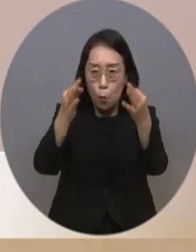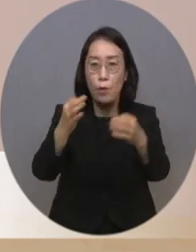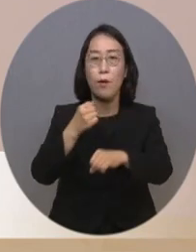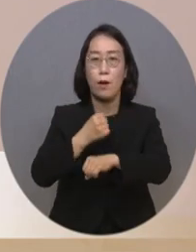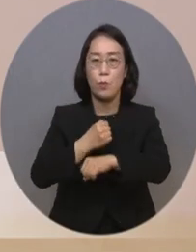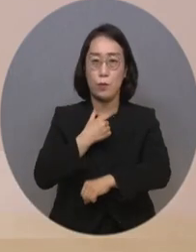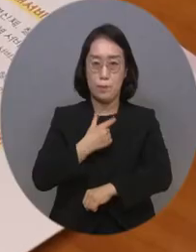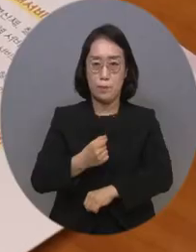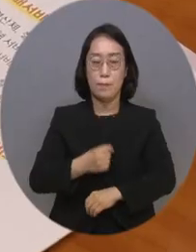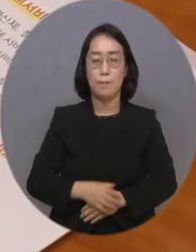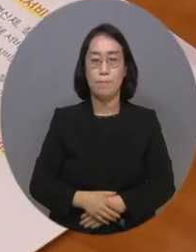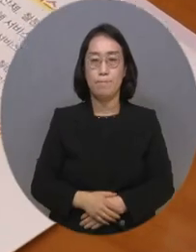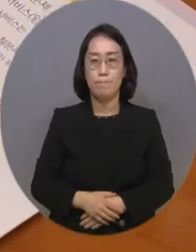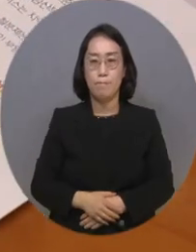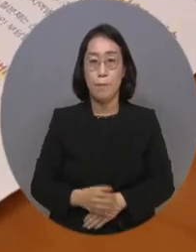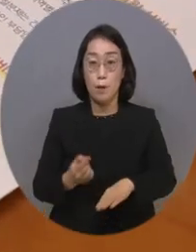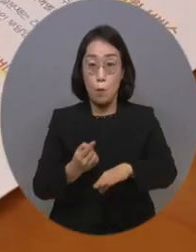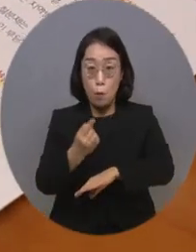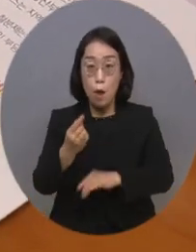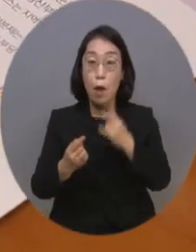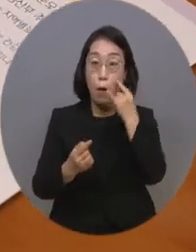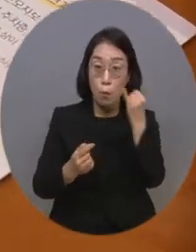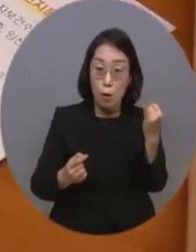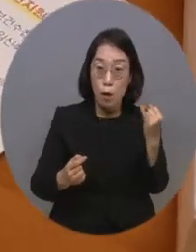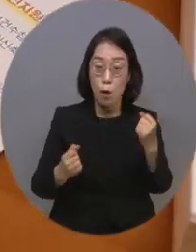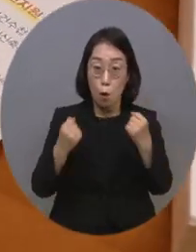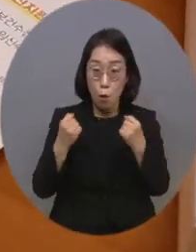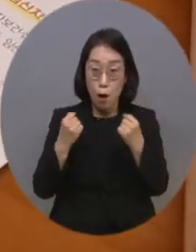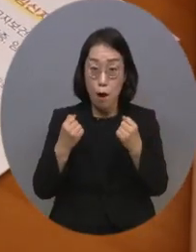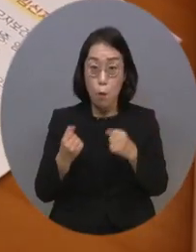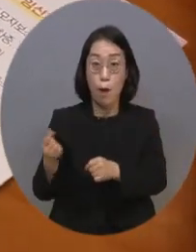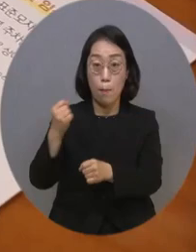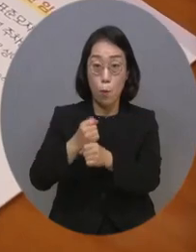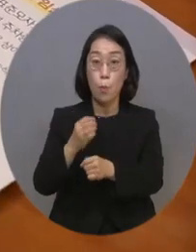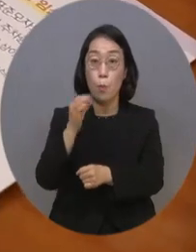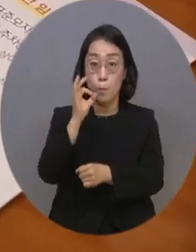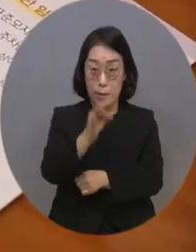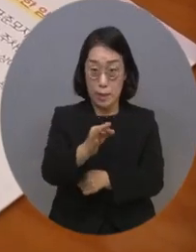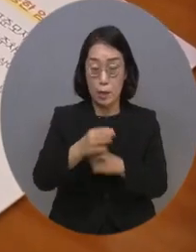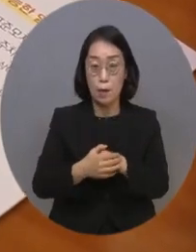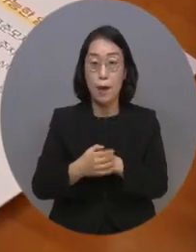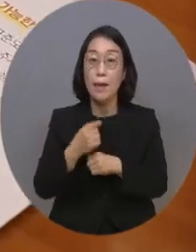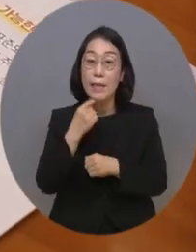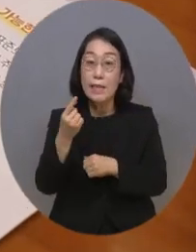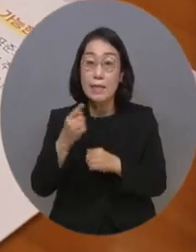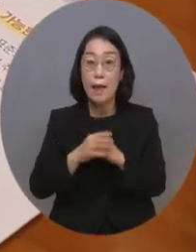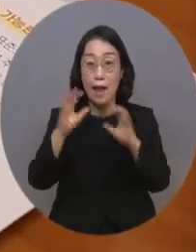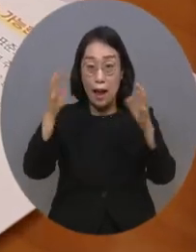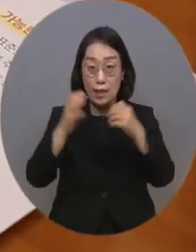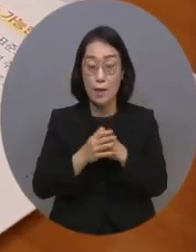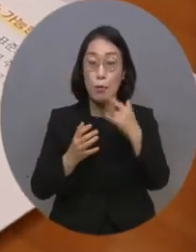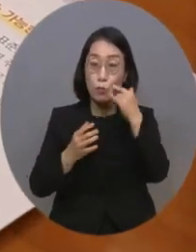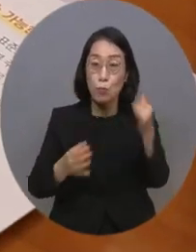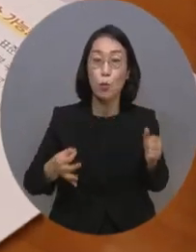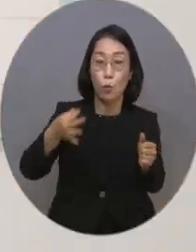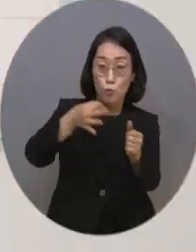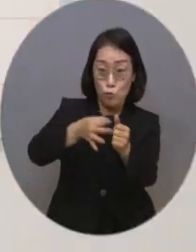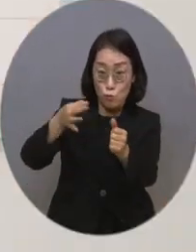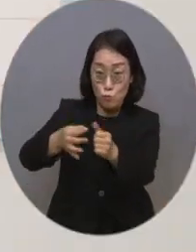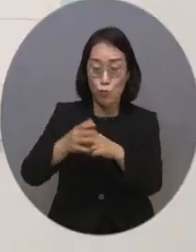합니다. 이 밖에도 산모에게는 건강회복비, 만 0세에서 1세 아이 양육에는 부모 급여를